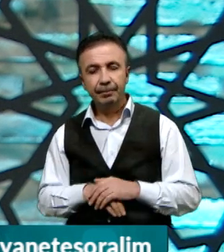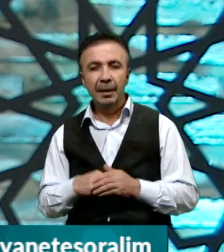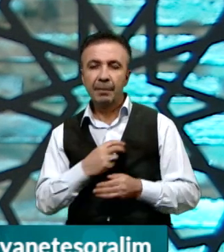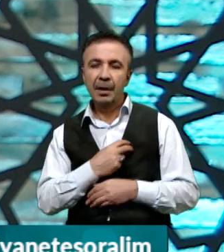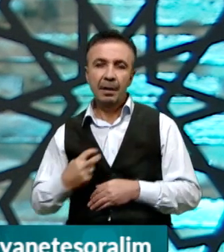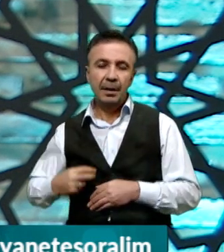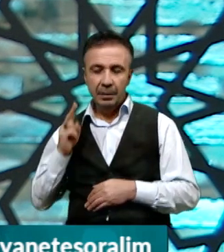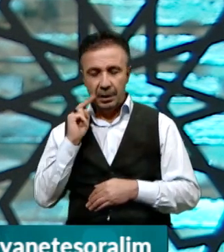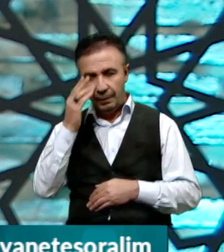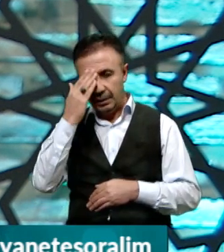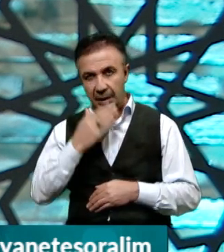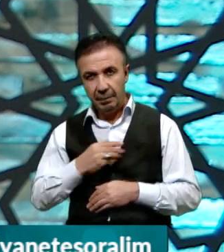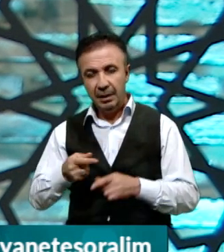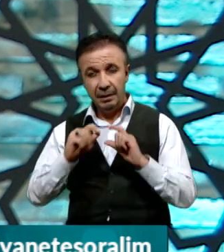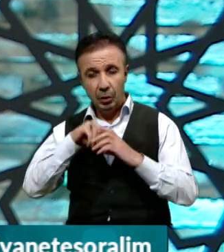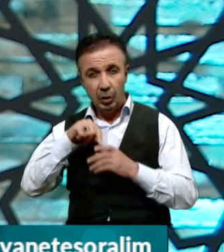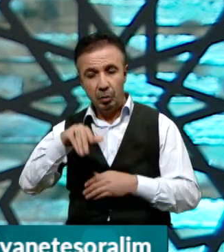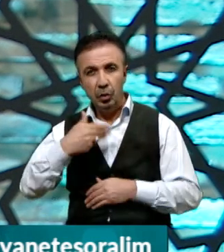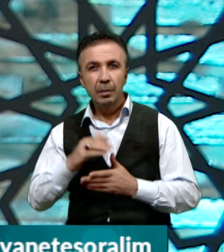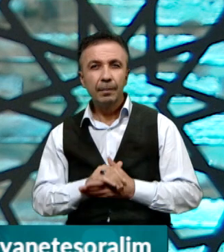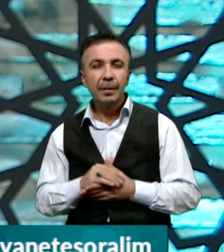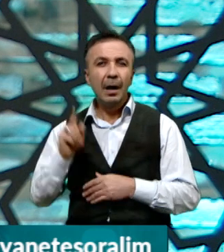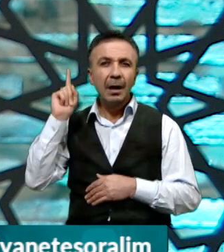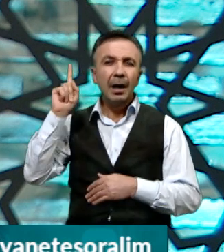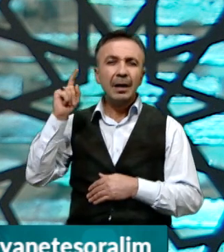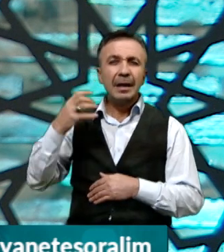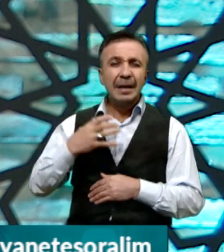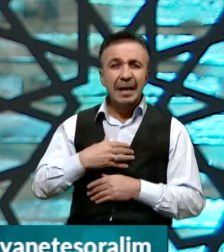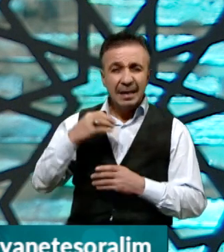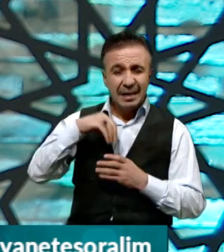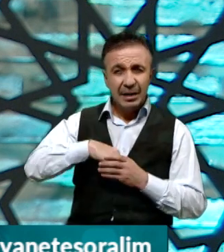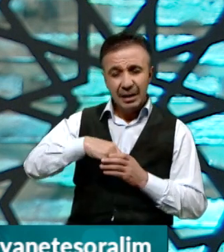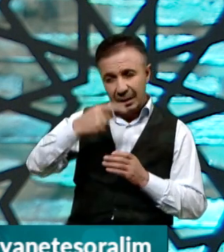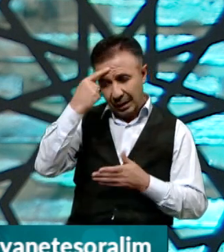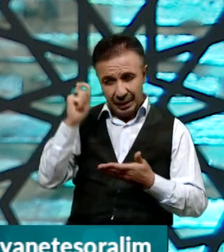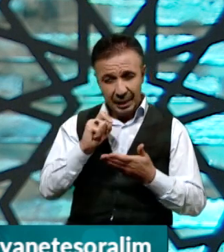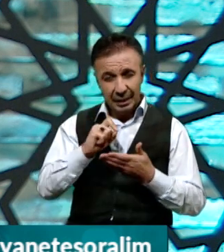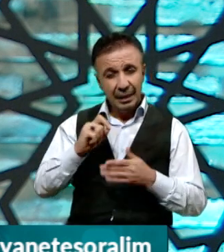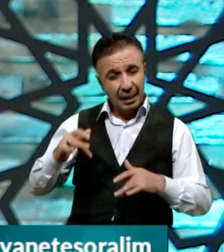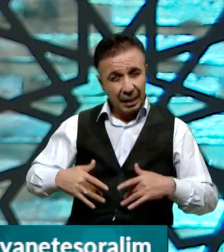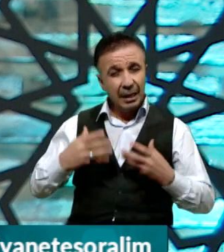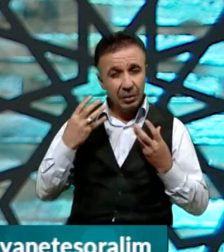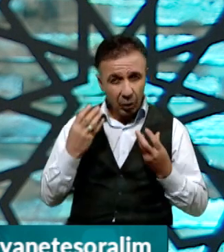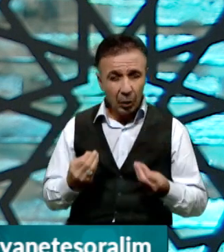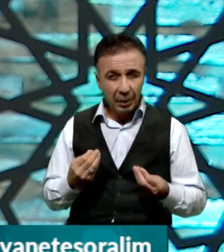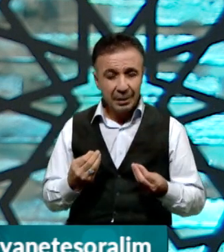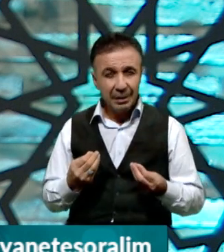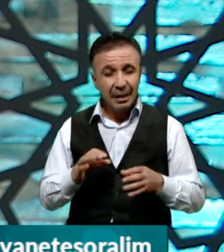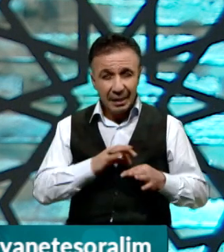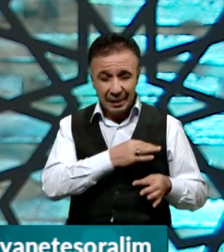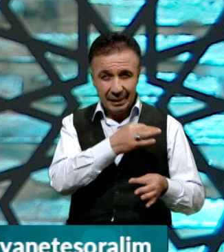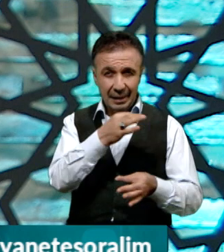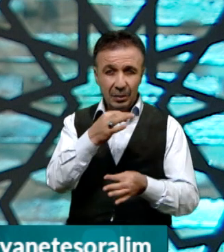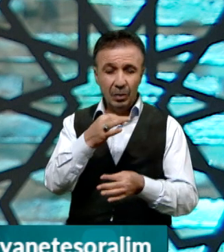Efendimiz sallallahu aleyhi ve sellem buyurdular ki Allah'ın kendisi için takdir ettiğine rıza göstermesi